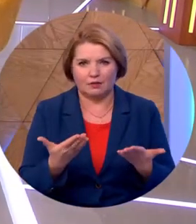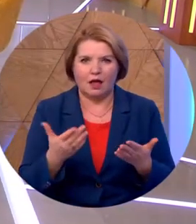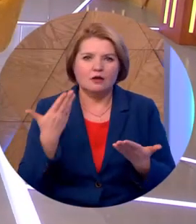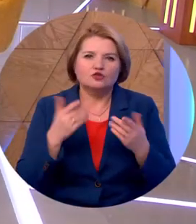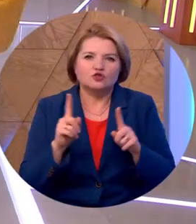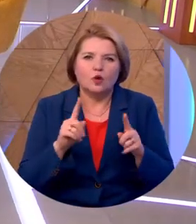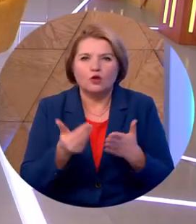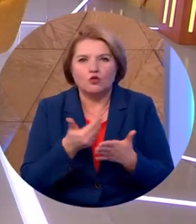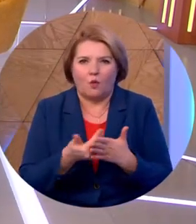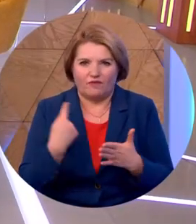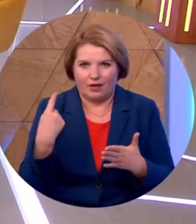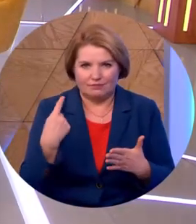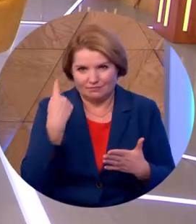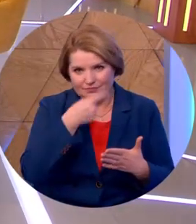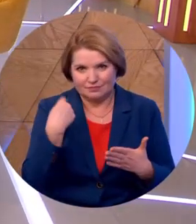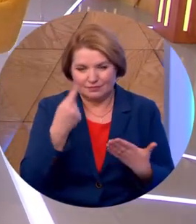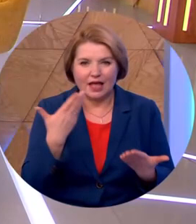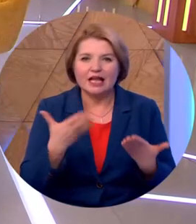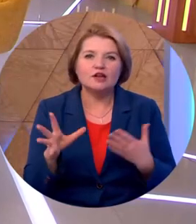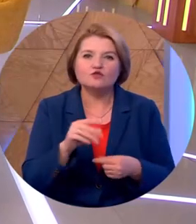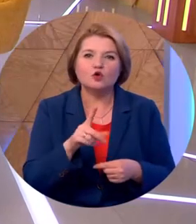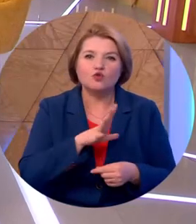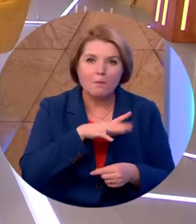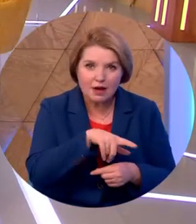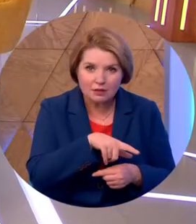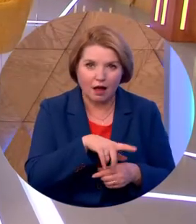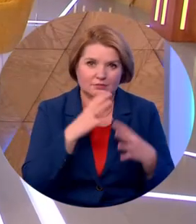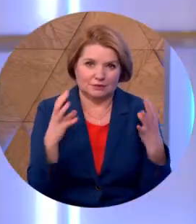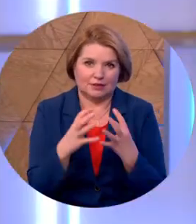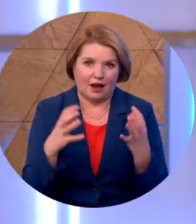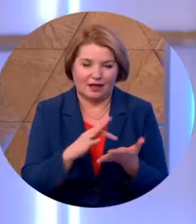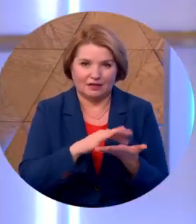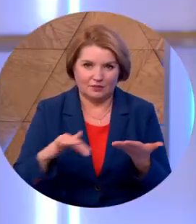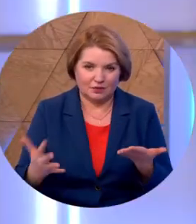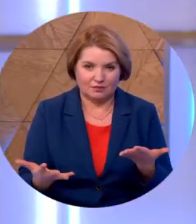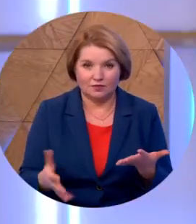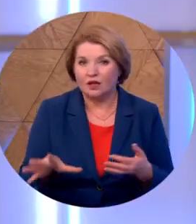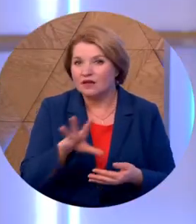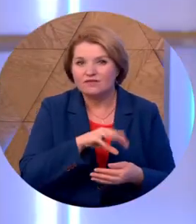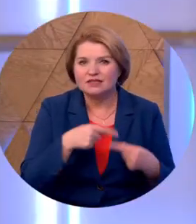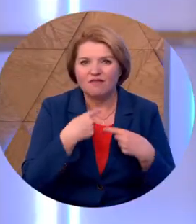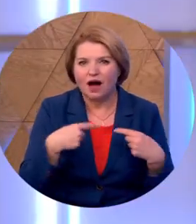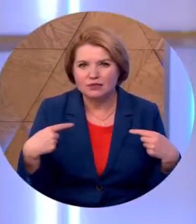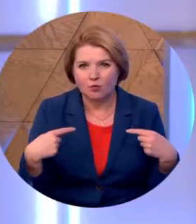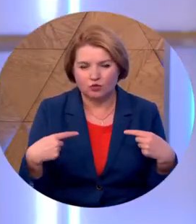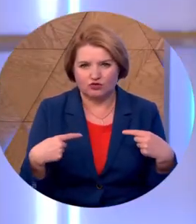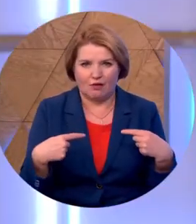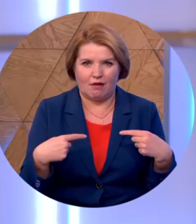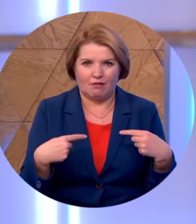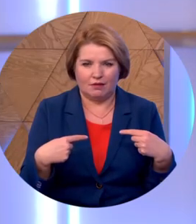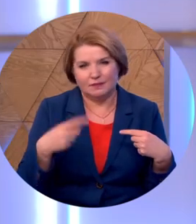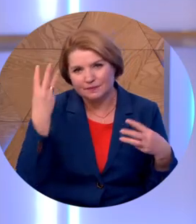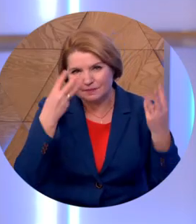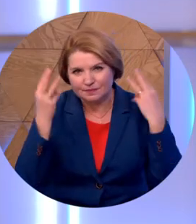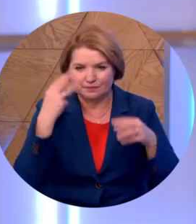принципе те тенденции которые тянутся они будут продолжаться слава Богу на сегодняшний день всевозможные глупые тенденции по